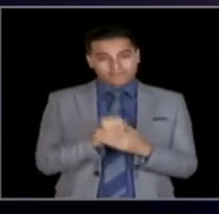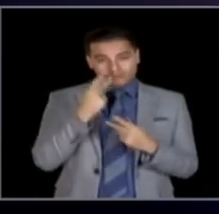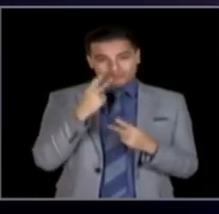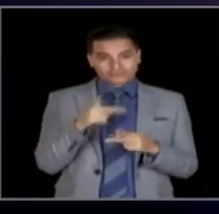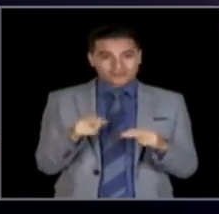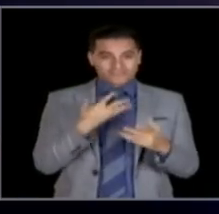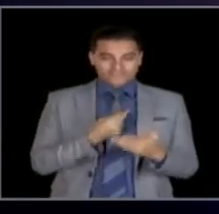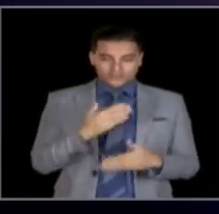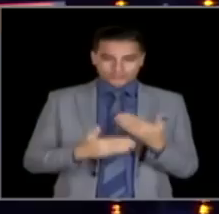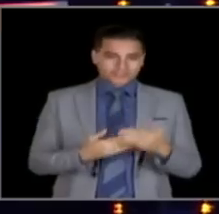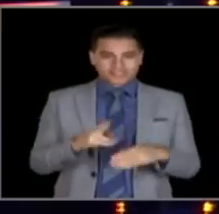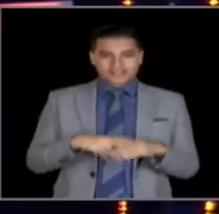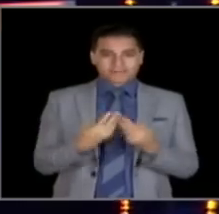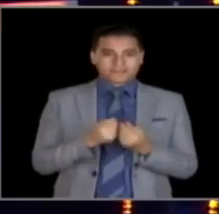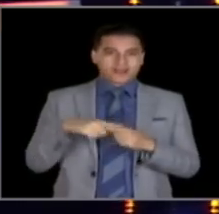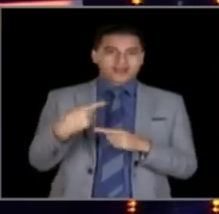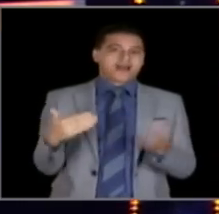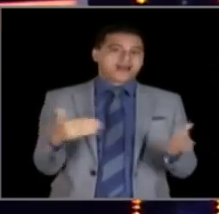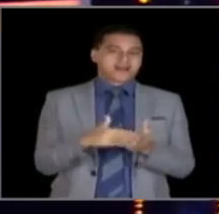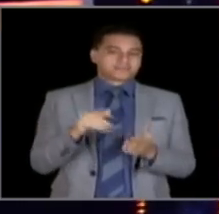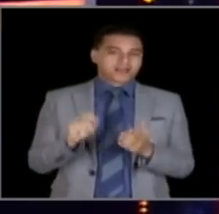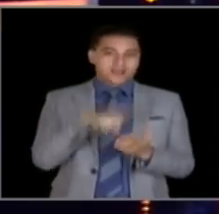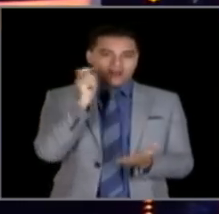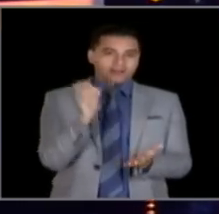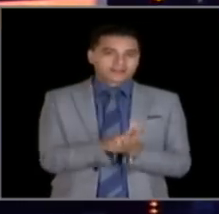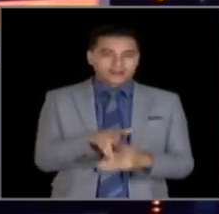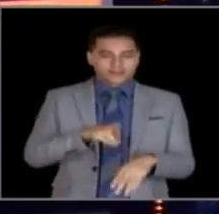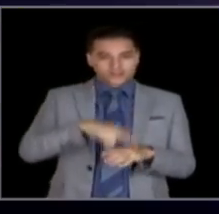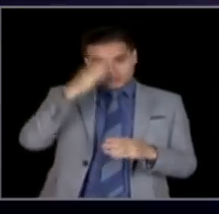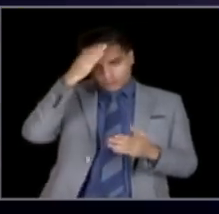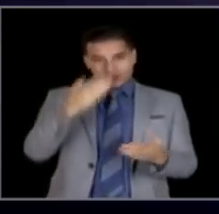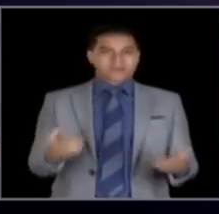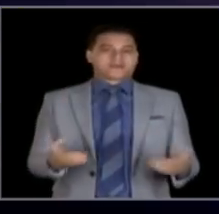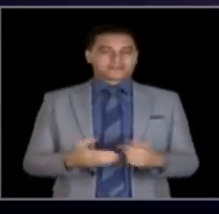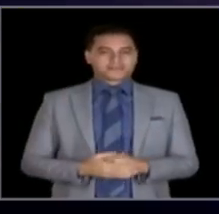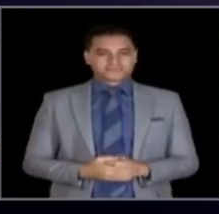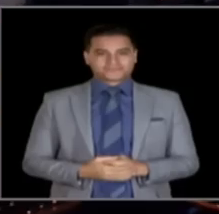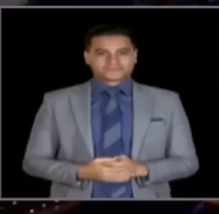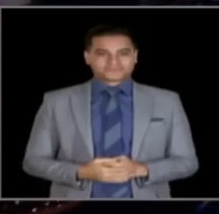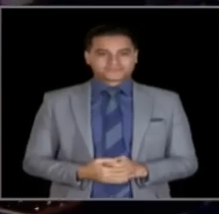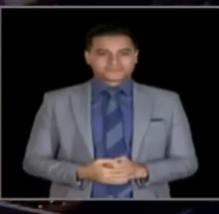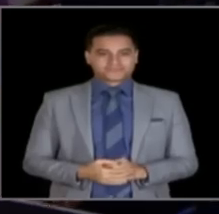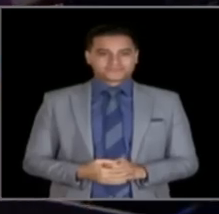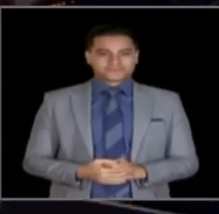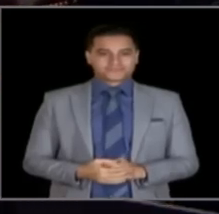هنخرج فاصل وهنرجع مره تانيه مع اخر فقره، فقره عجله الحظ والعباقره.